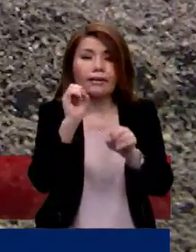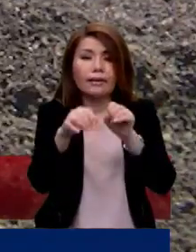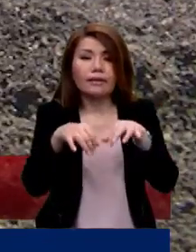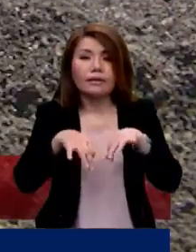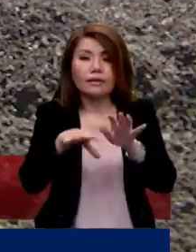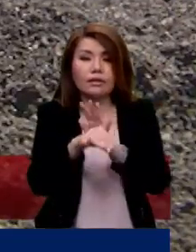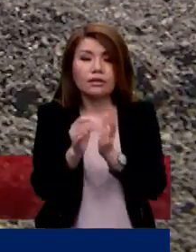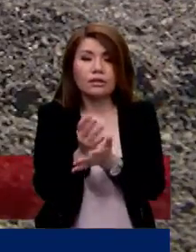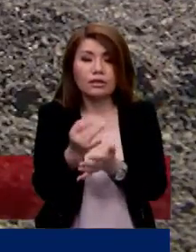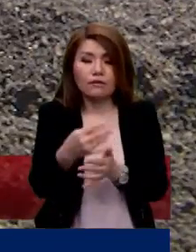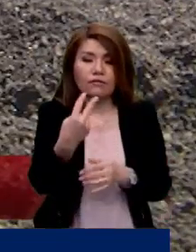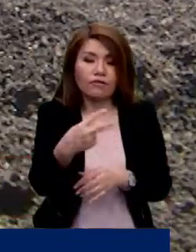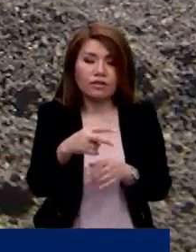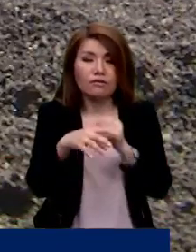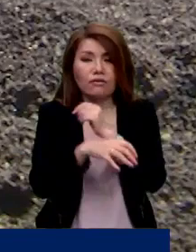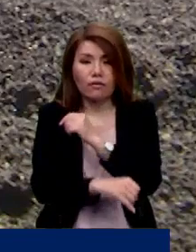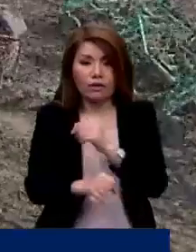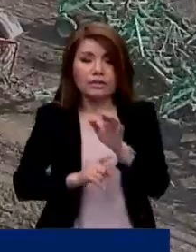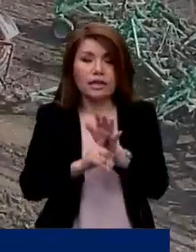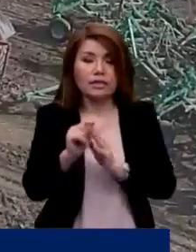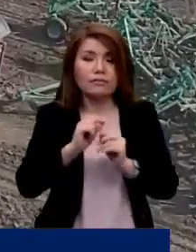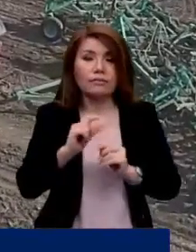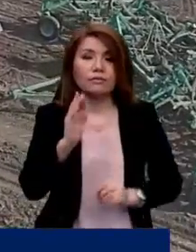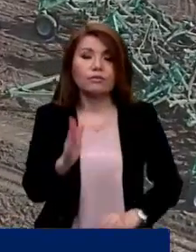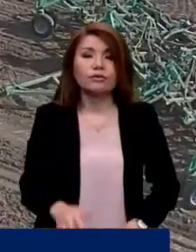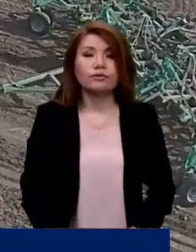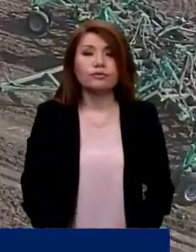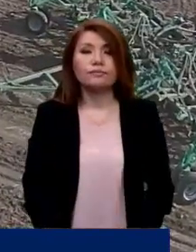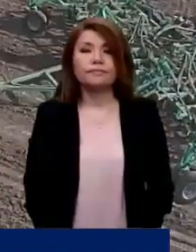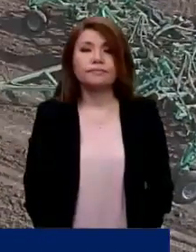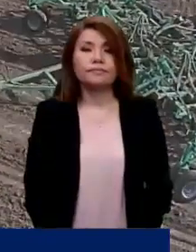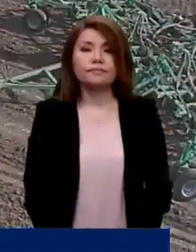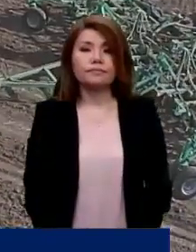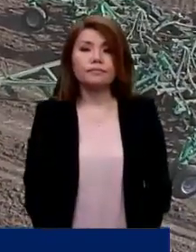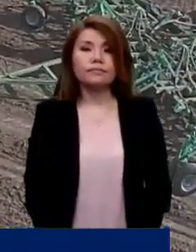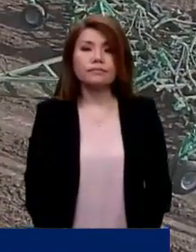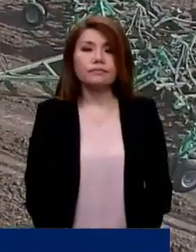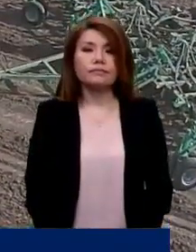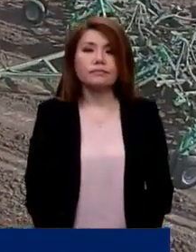мамыр айының 20-сынан соң бастайды. Гүлнұр Мұратқызы, Ғабиден Жоқышев, Атамекен Бизнес, Қостанайдан.